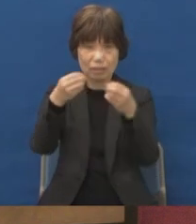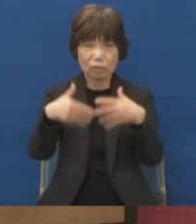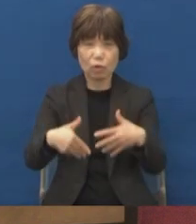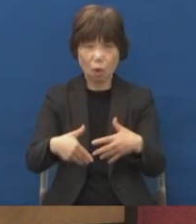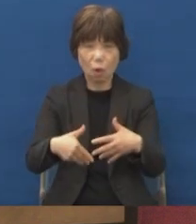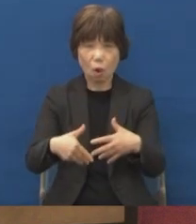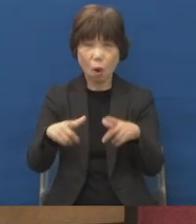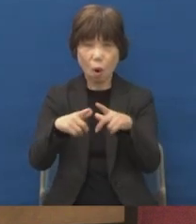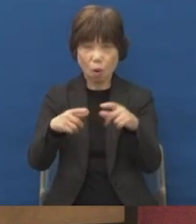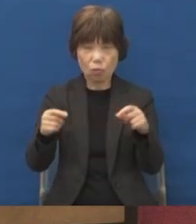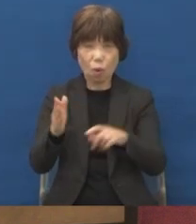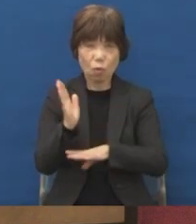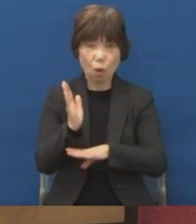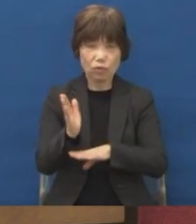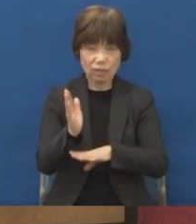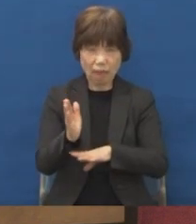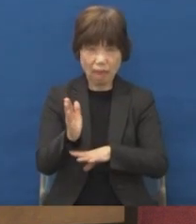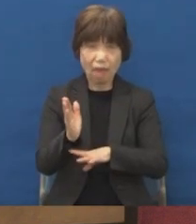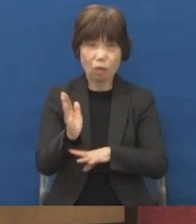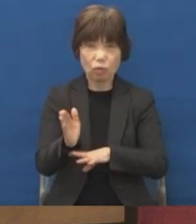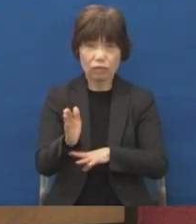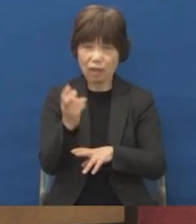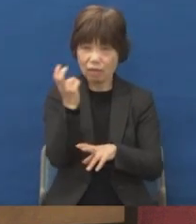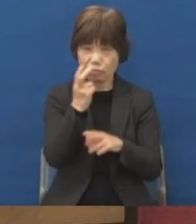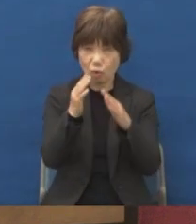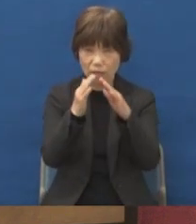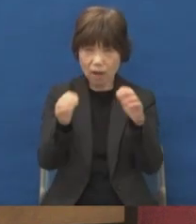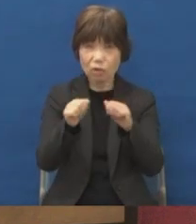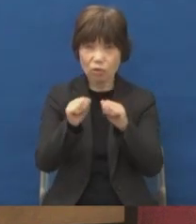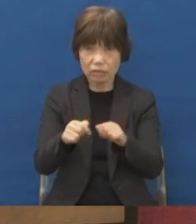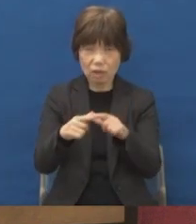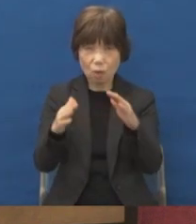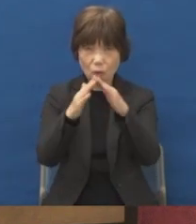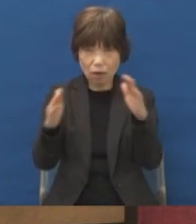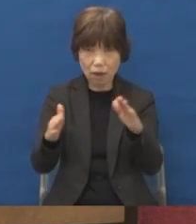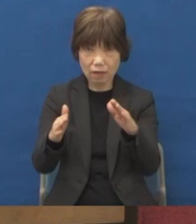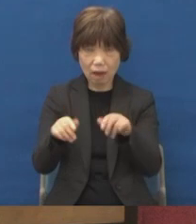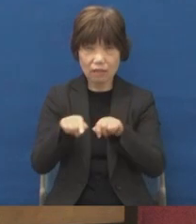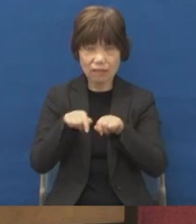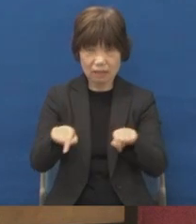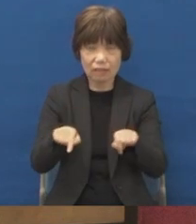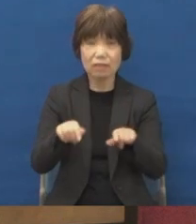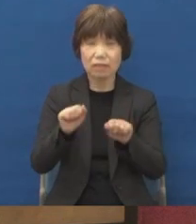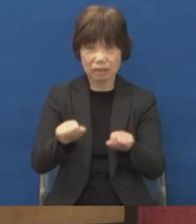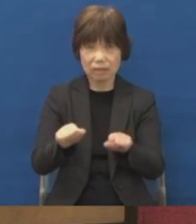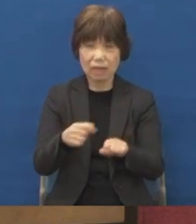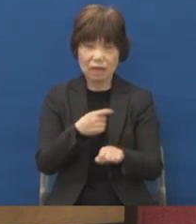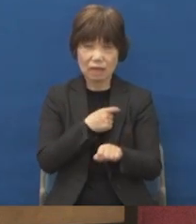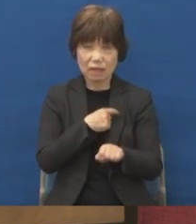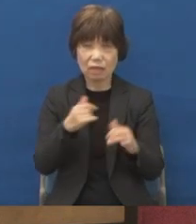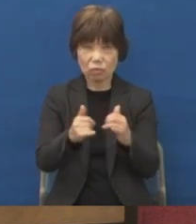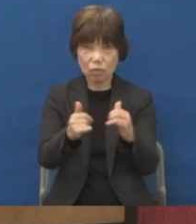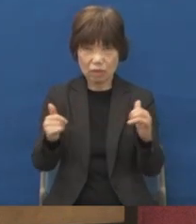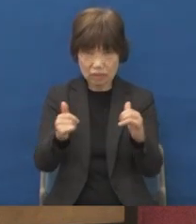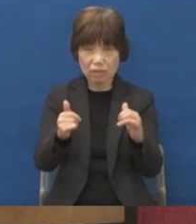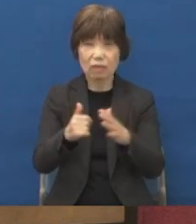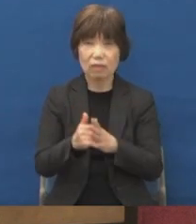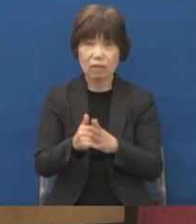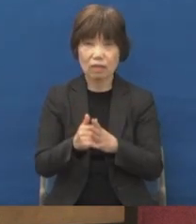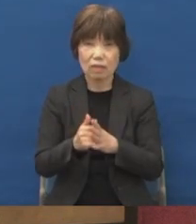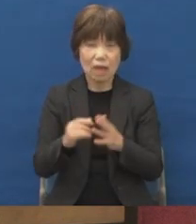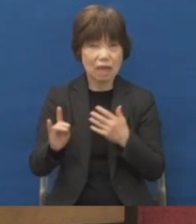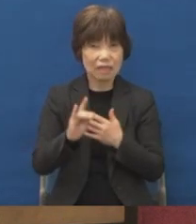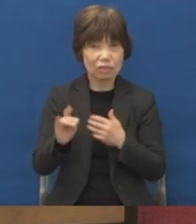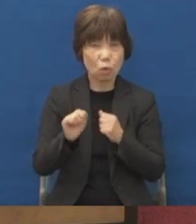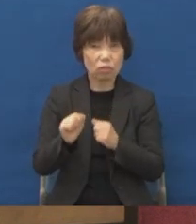査権を国会が行使し、裏金作りに関与した議員らに偽証すれ